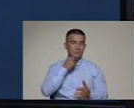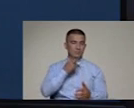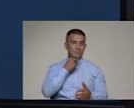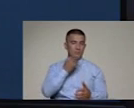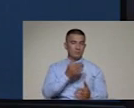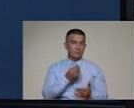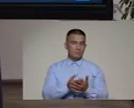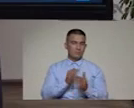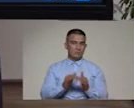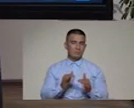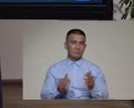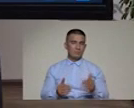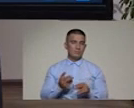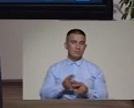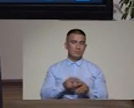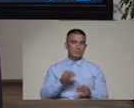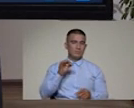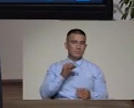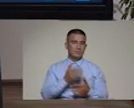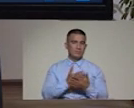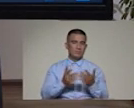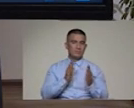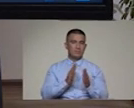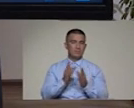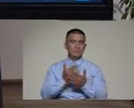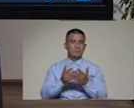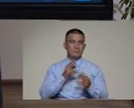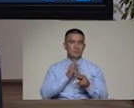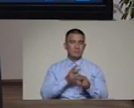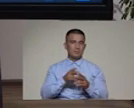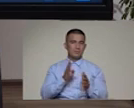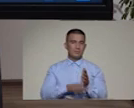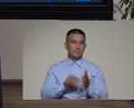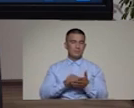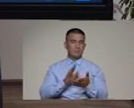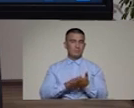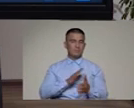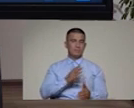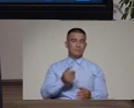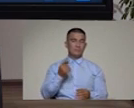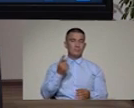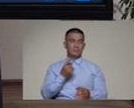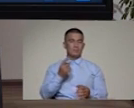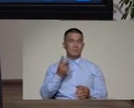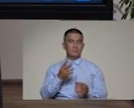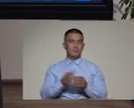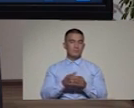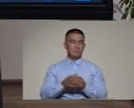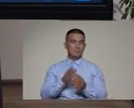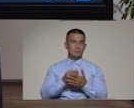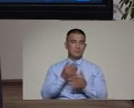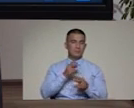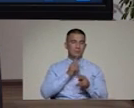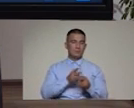o'quvchilar. Quyida davriy sistemada joylashgan metalmaslar yozildi. Ya'ni 1-2 guruhda biz